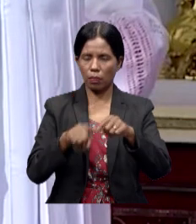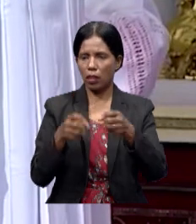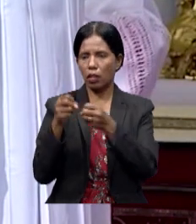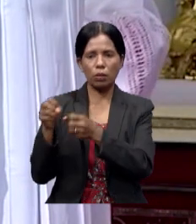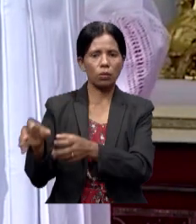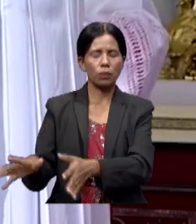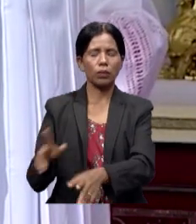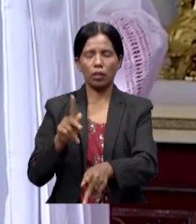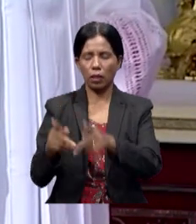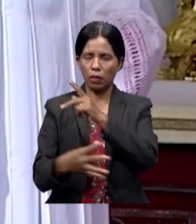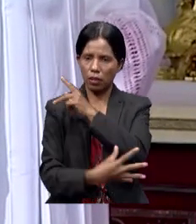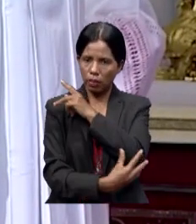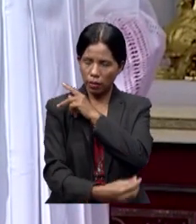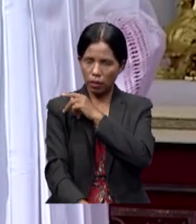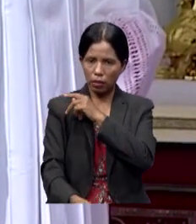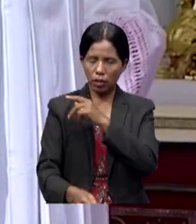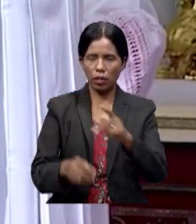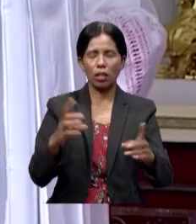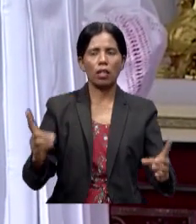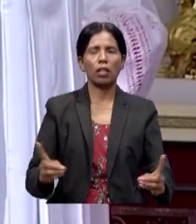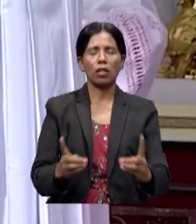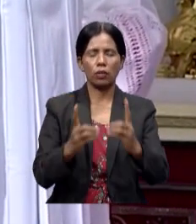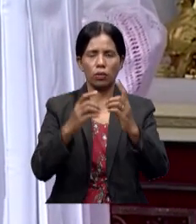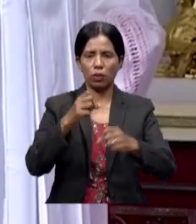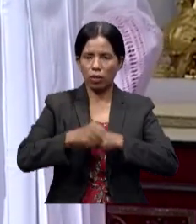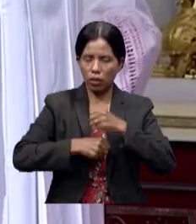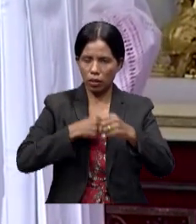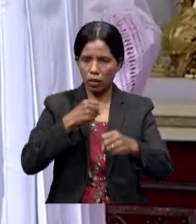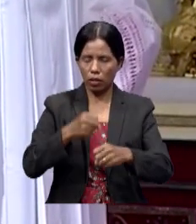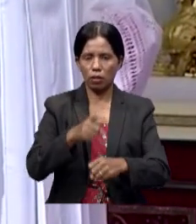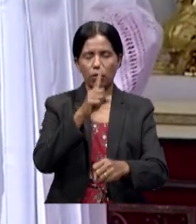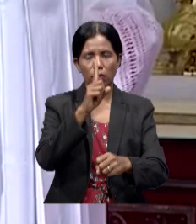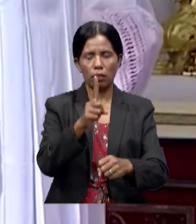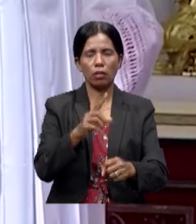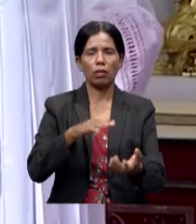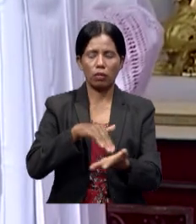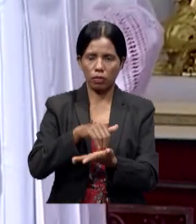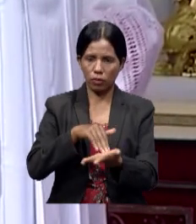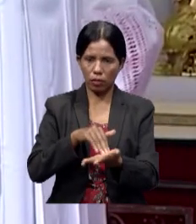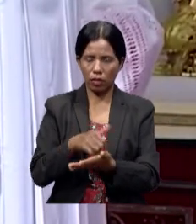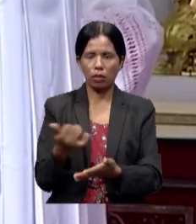sira nebe vulnerável ka enfrenta sofrimento mesa no fraco sira.